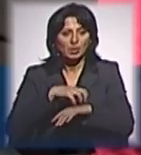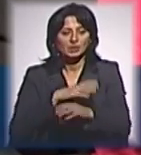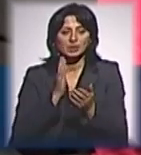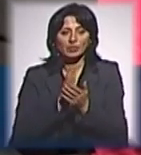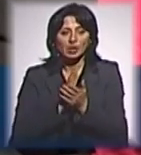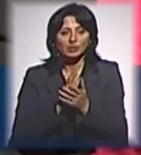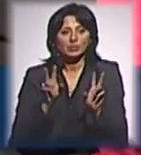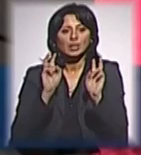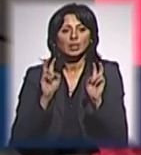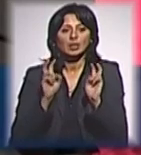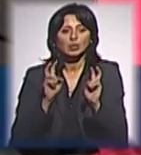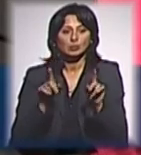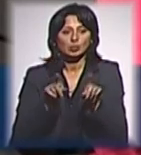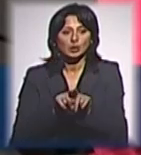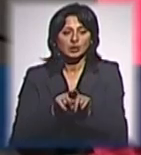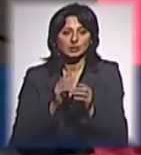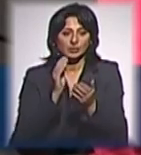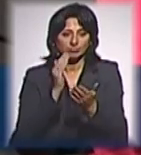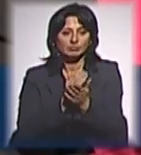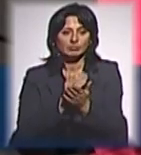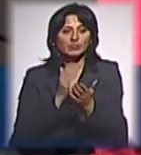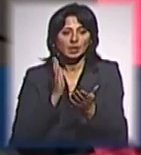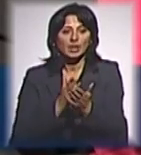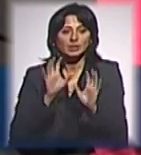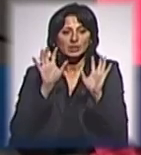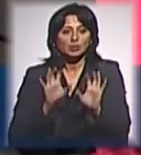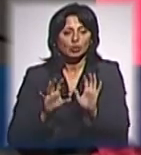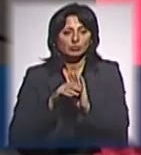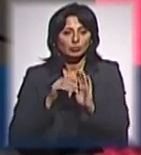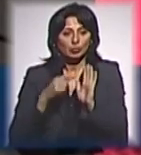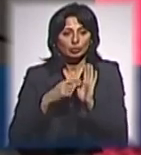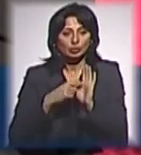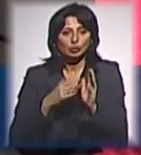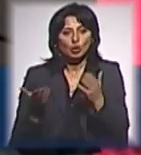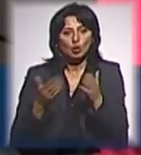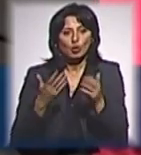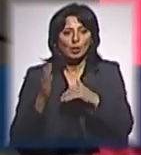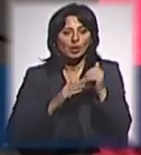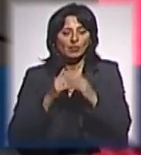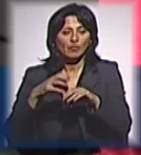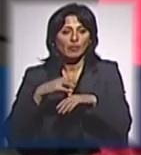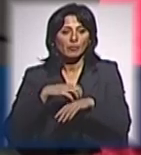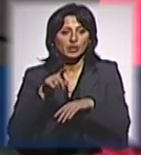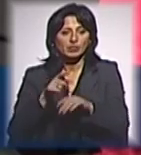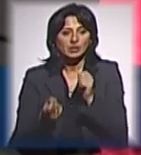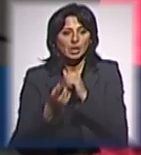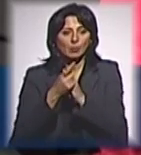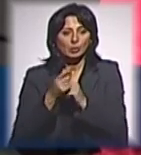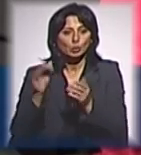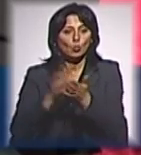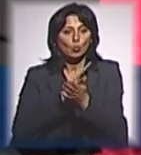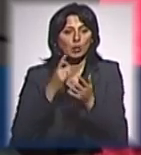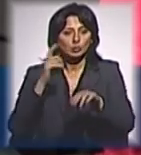პარტია, ეგრეთ წოდებული, ასეთი განსაზღვრება არსებობს საარჩევნო კოდექსში, მაგრამ რომელიღაც კვალიფიციურ პარტიებს აღმოაჩნდათ